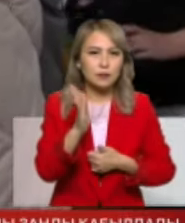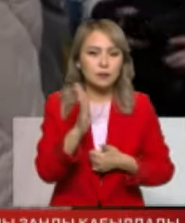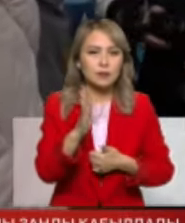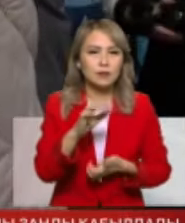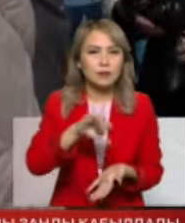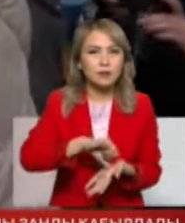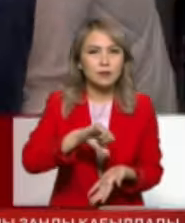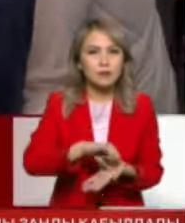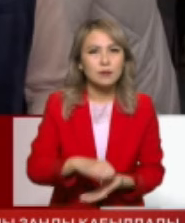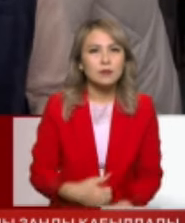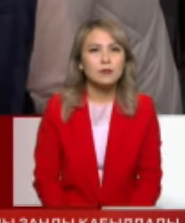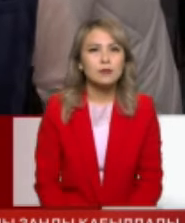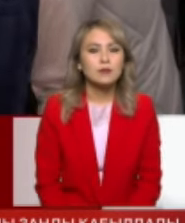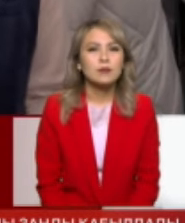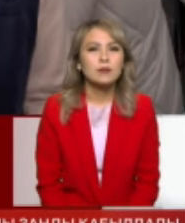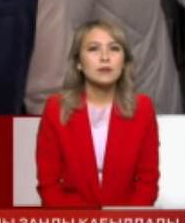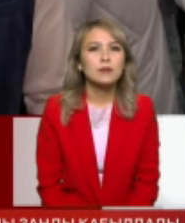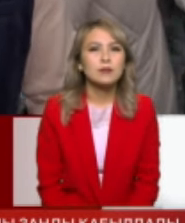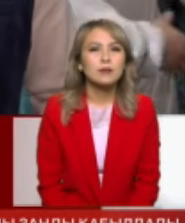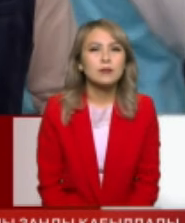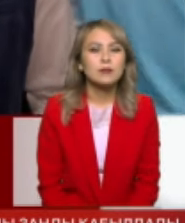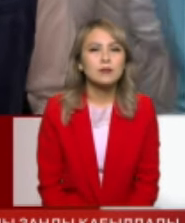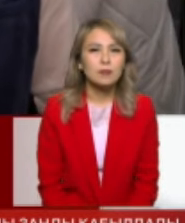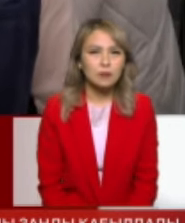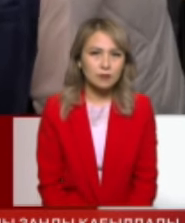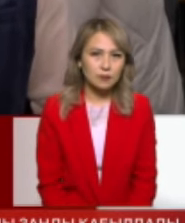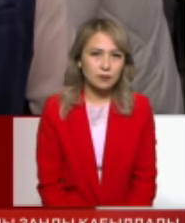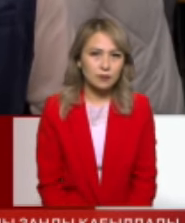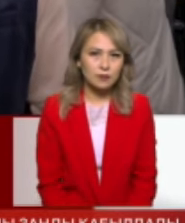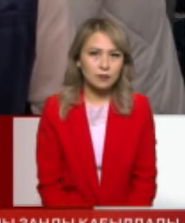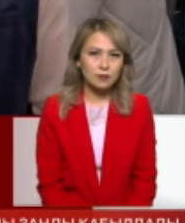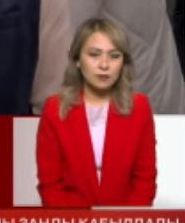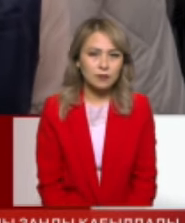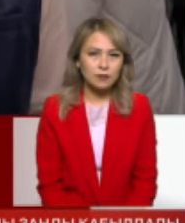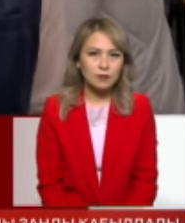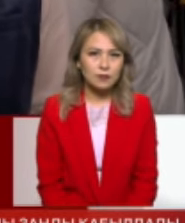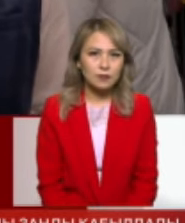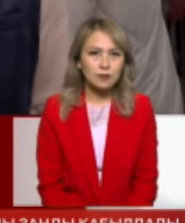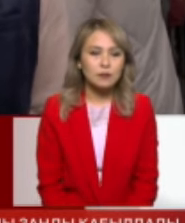барын салады. Студия. Көп рахмет, Асылбек. Жеңісті күндеріміз көп болсын.